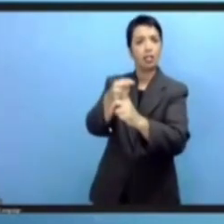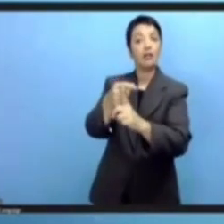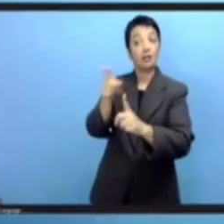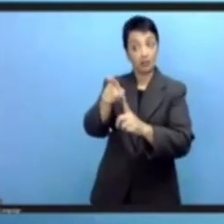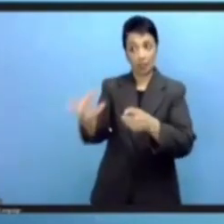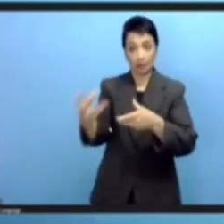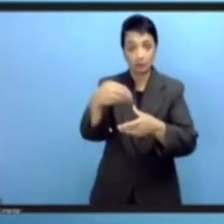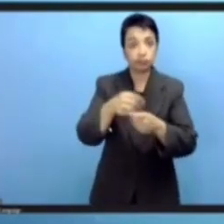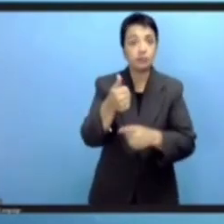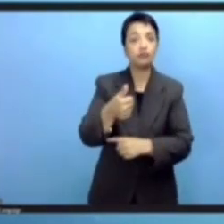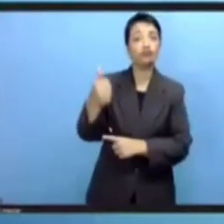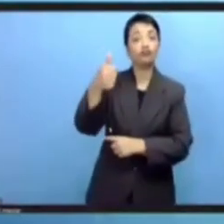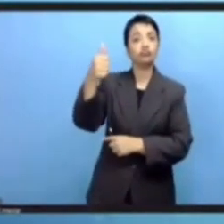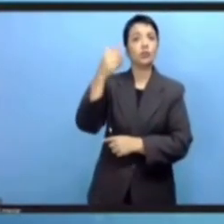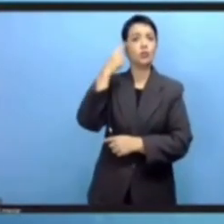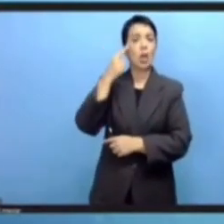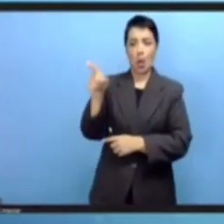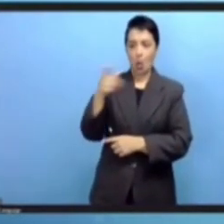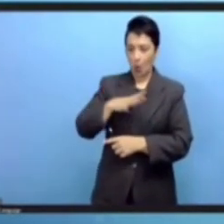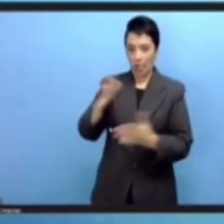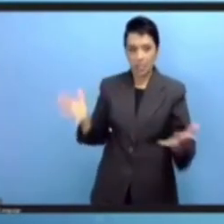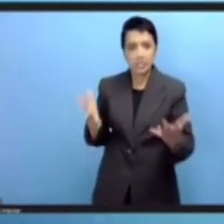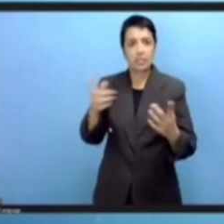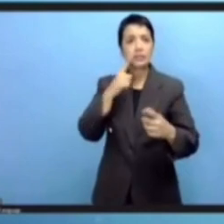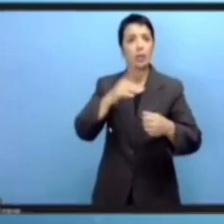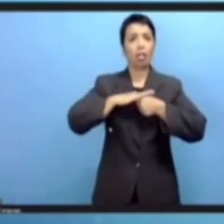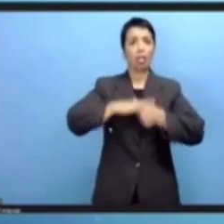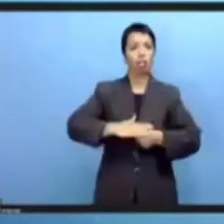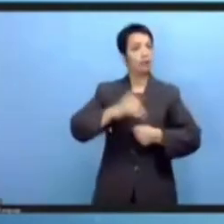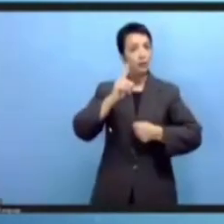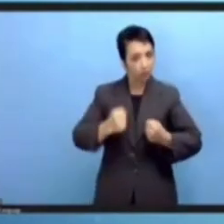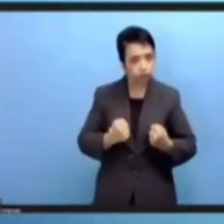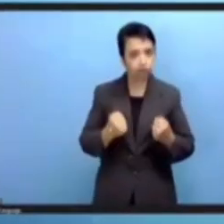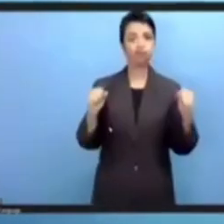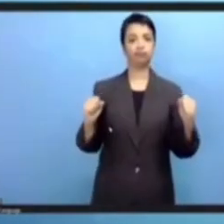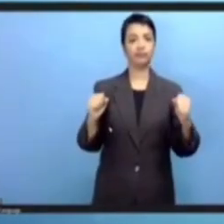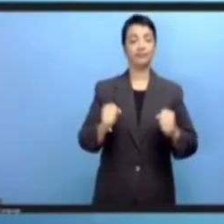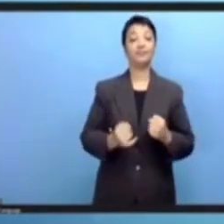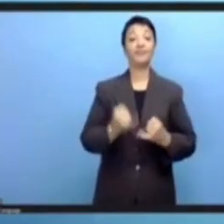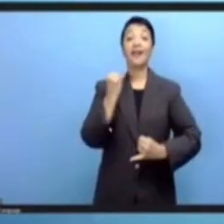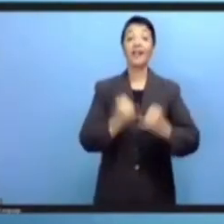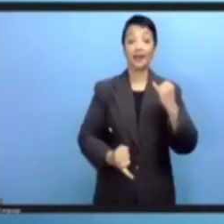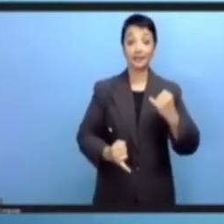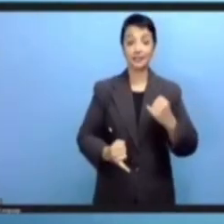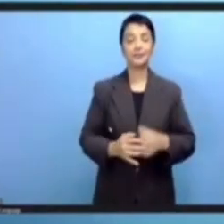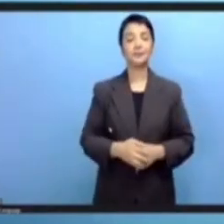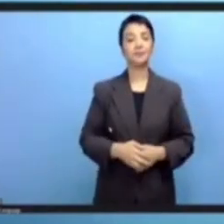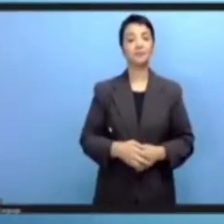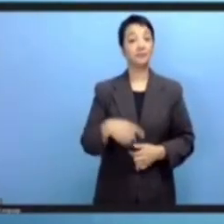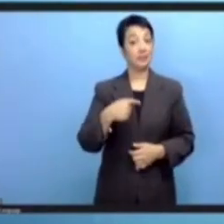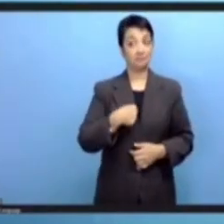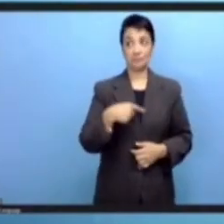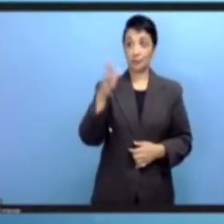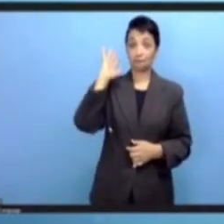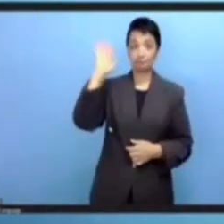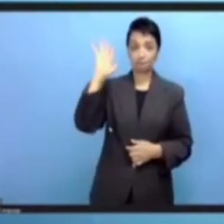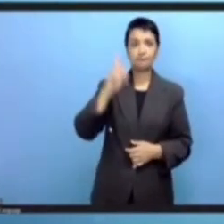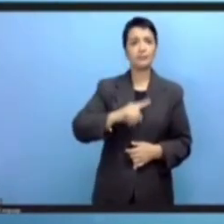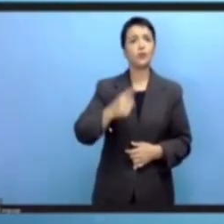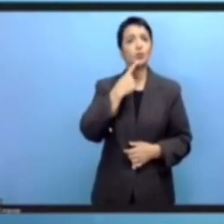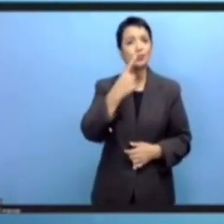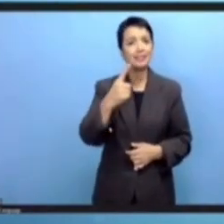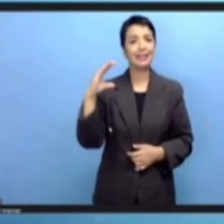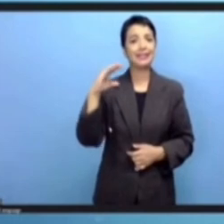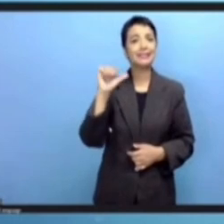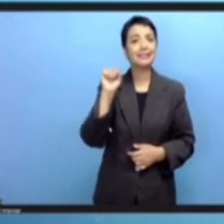sur le genre, notamment du point de vue donc des espaces où l'on prend des décisions. Et enfin, je ne